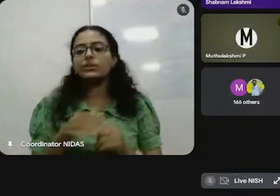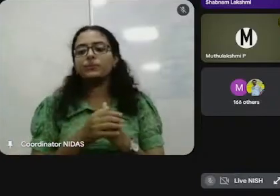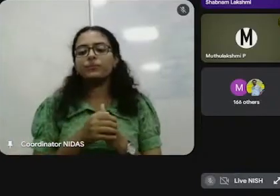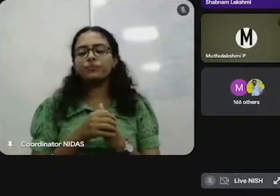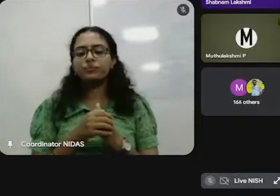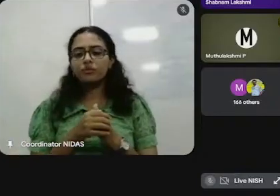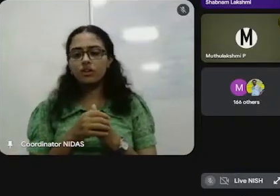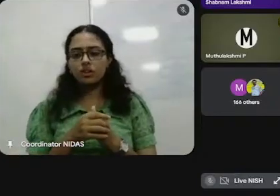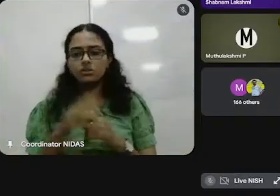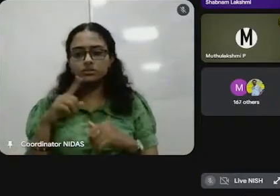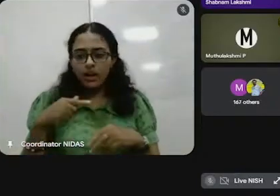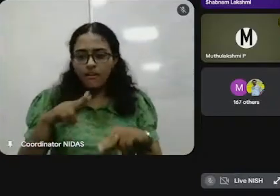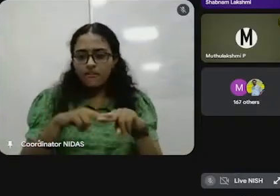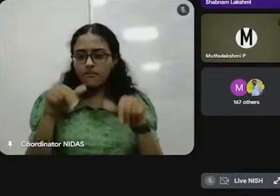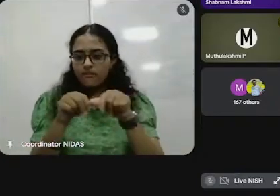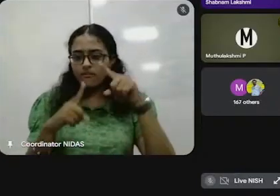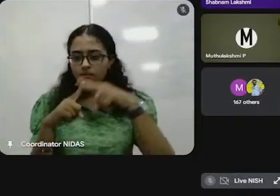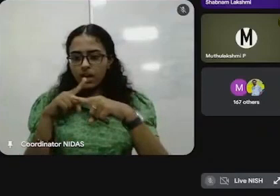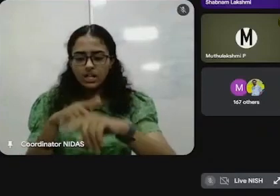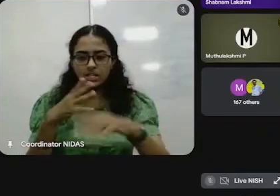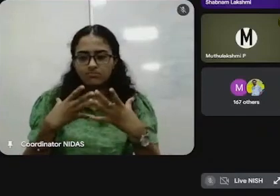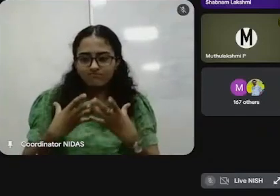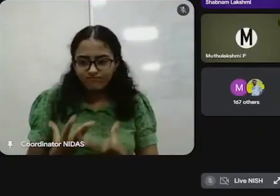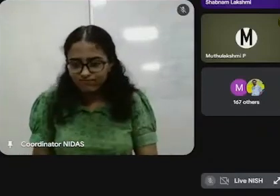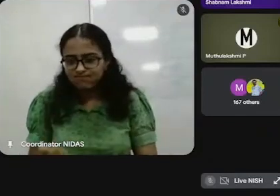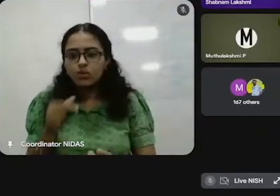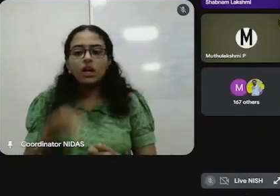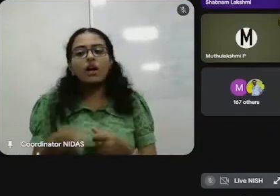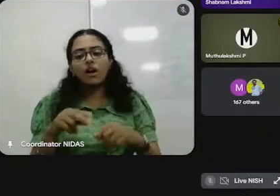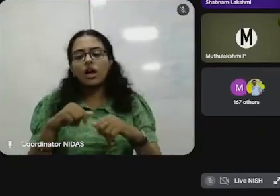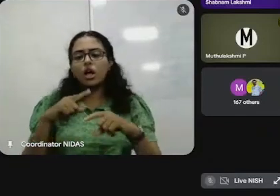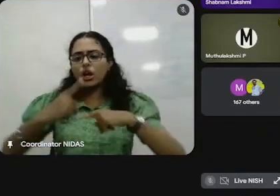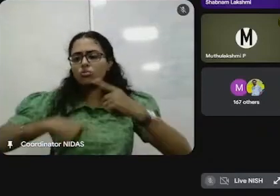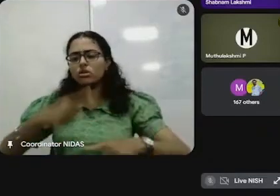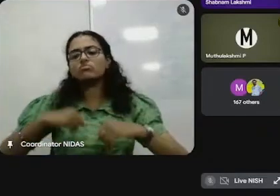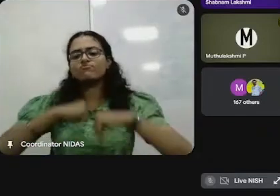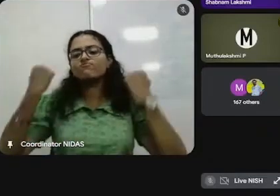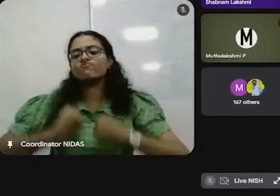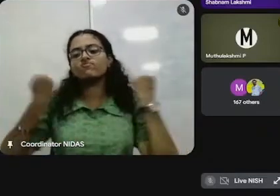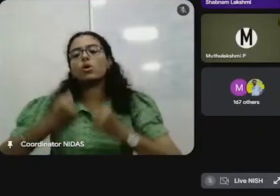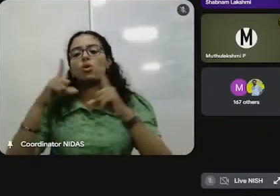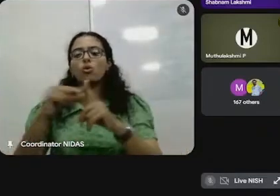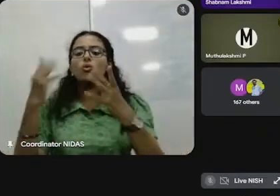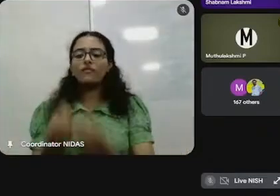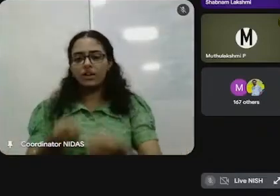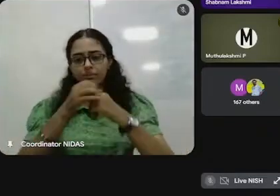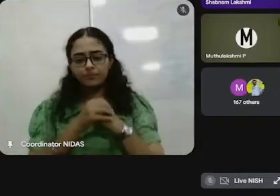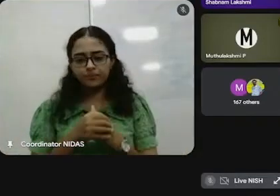ആ ഫാറ്റ് ബേൺ ചെയ്യണമെങ്കിൽ റെഗുലർ ഫിസിക്കൽ ആക്ടിവിറ്റീസ് വേണം. അപ്പൊ റെഗുലർ ഫിസിക്കൽ ആക്ടിവിറ്റി ഉള്ള ഒരു